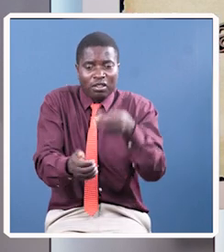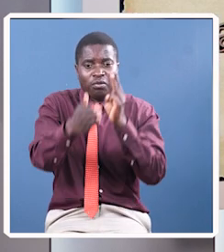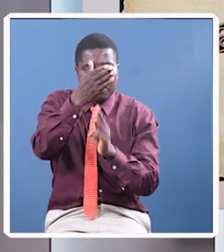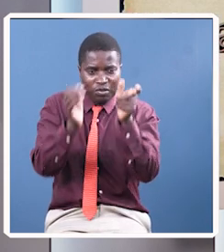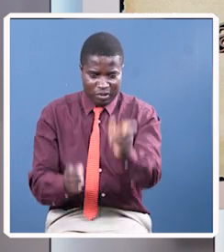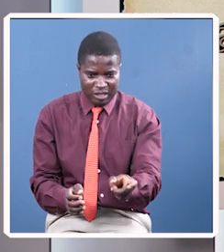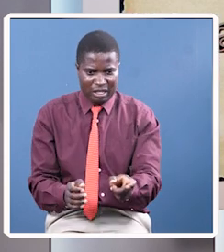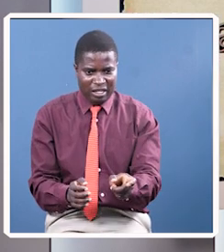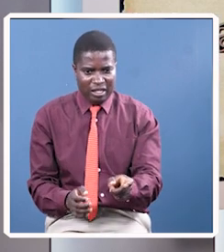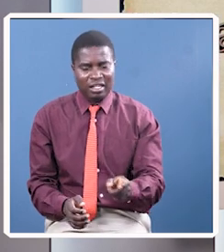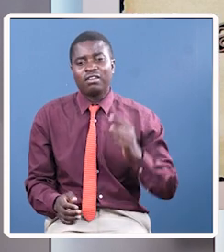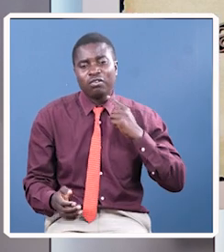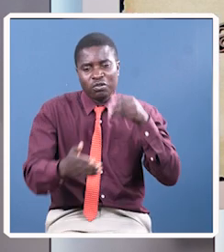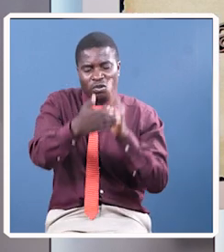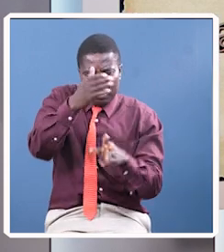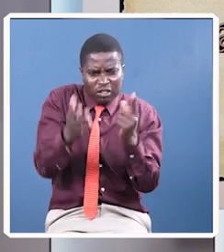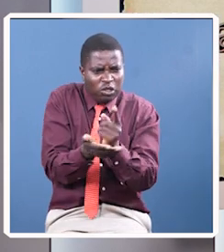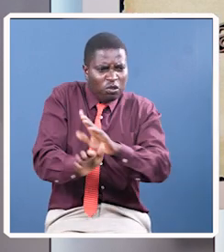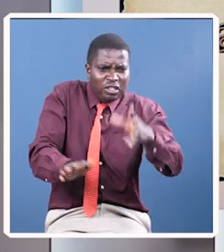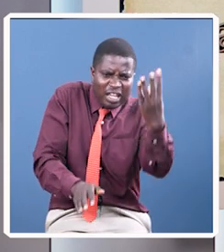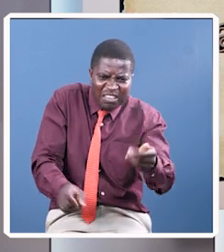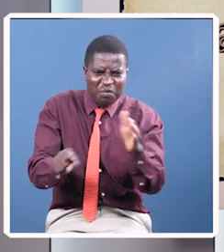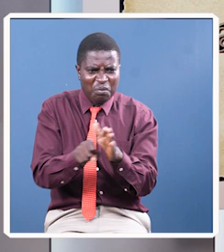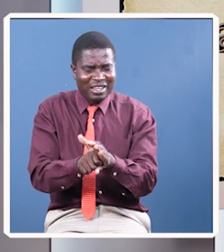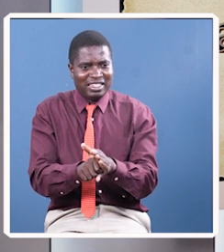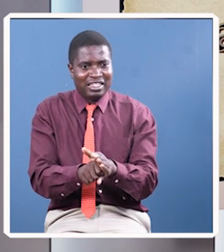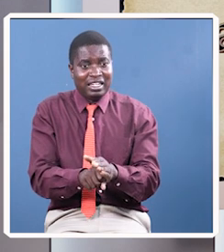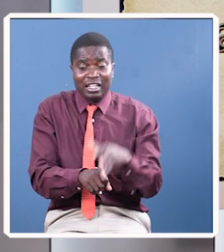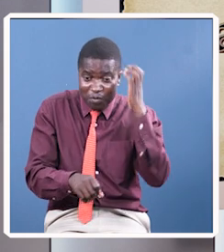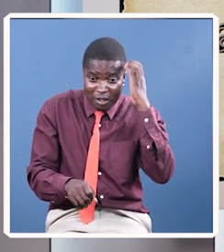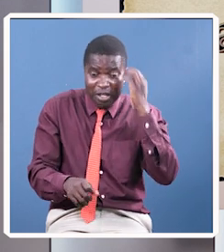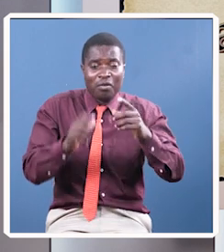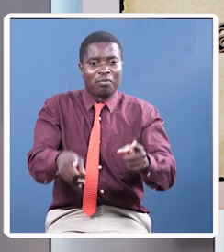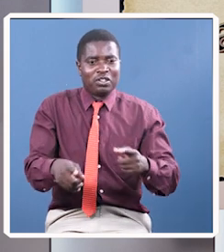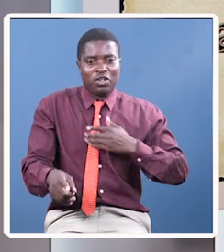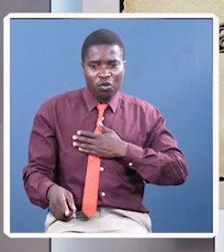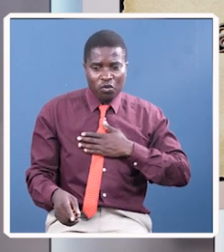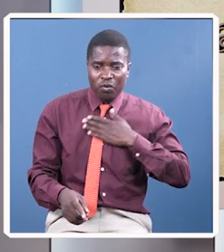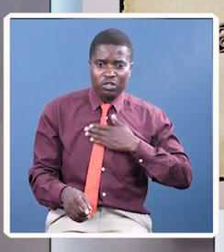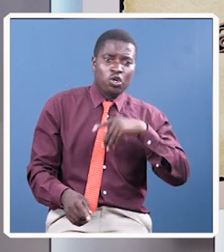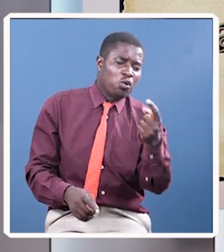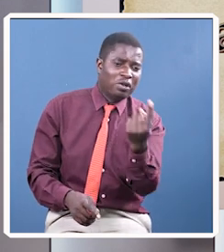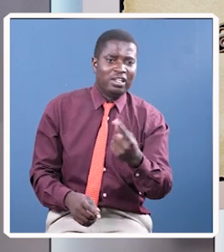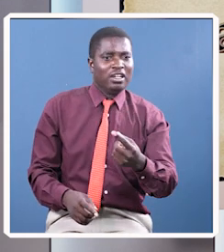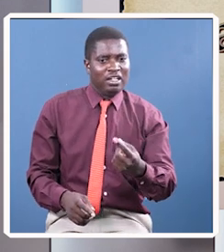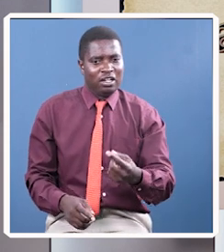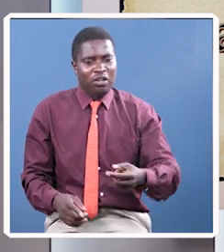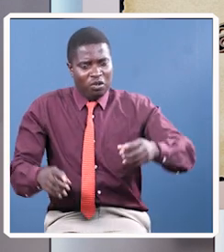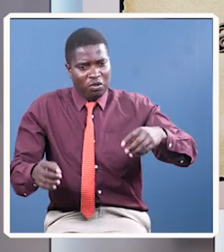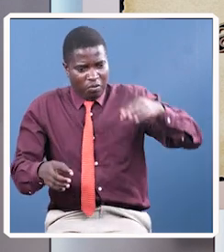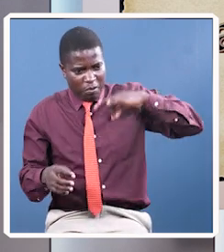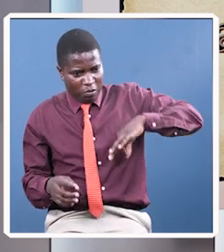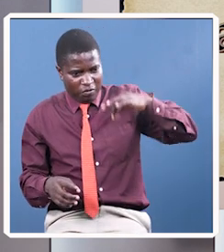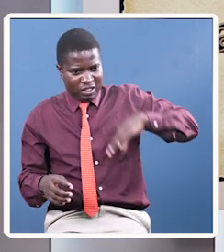basa nezvakawanda, anozviitira dumbu rake. Saka anokudzidzisa zvina maturo zvinoita kuti dumbu rake rigute. Saka